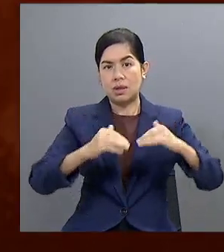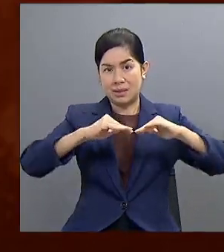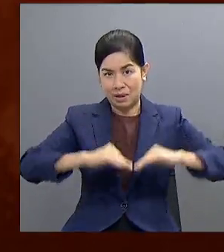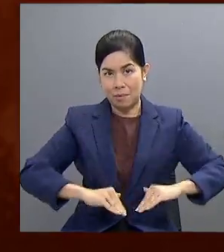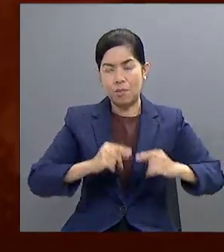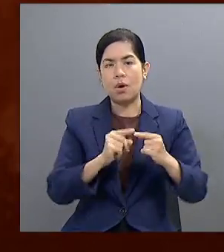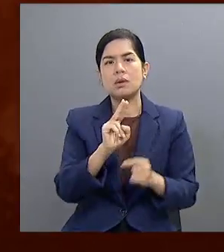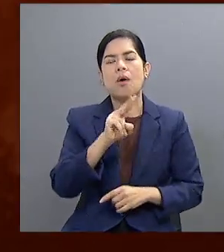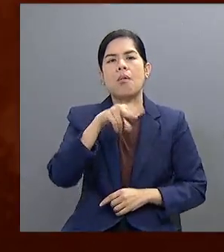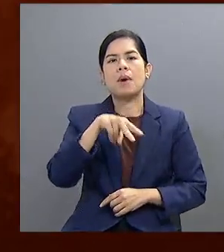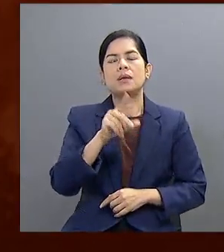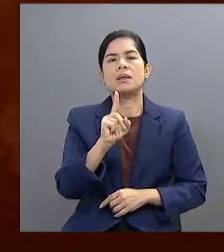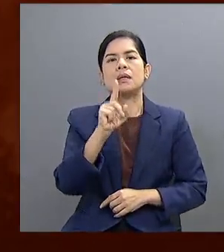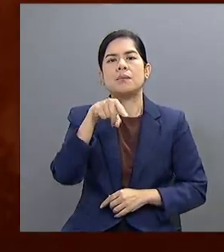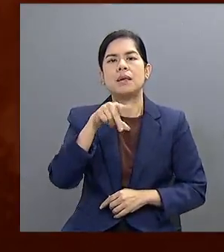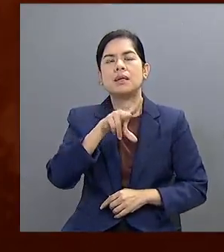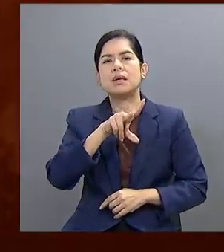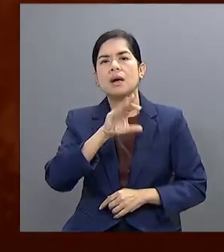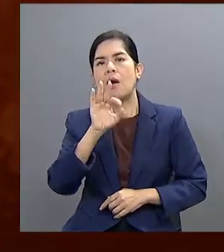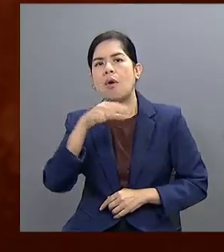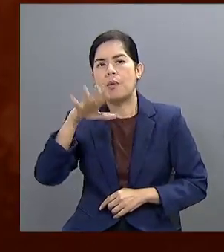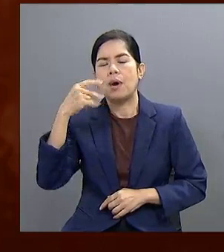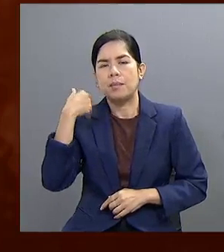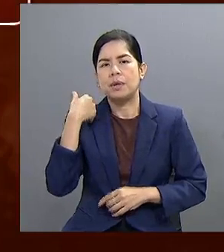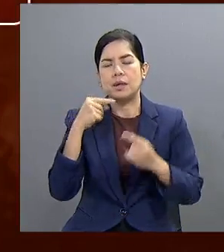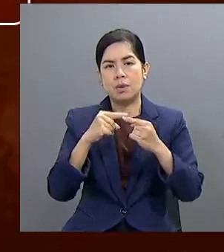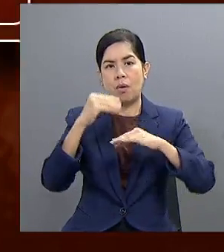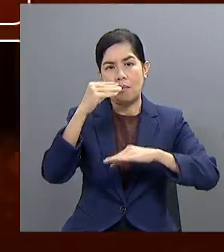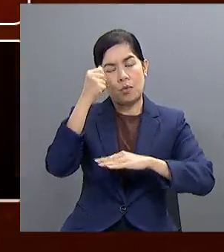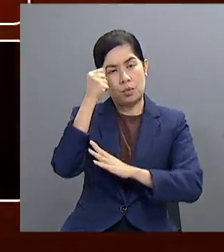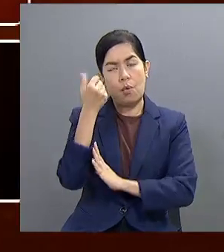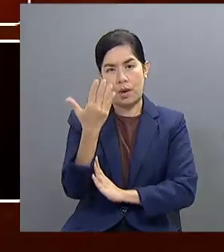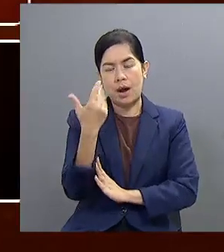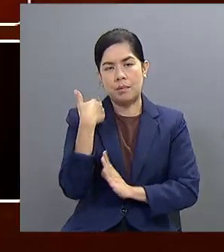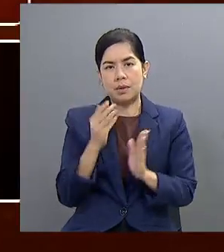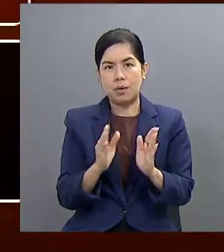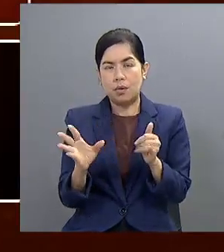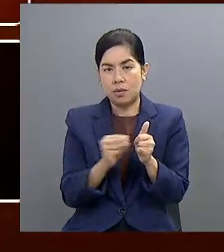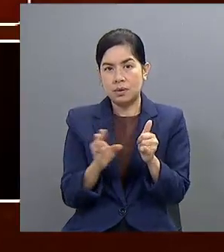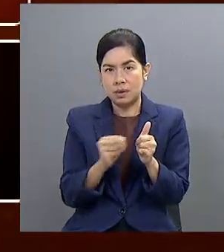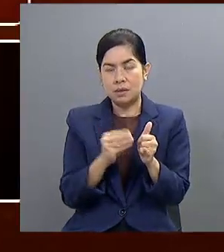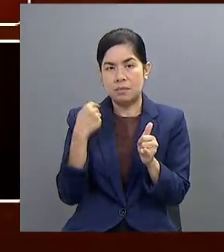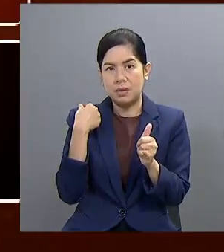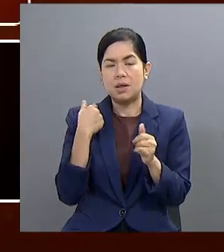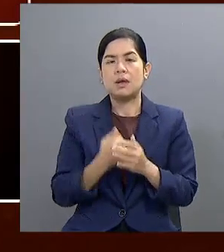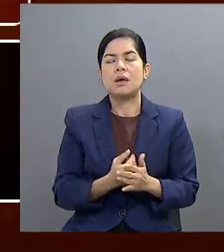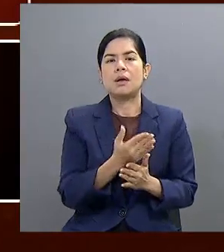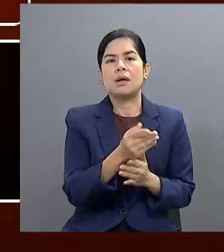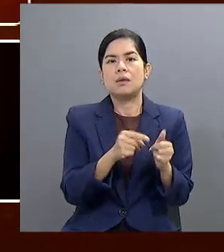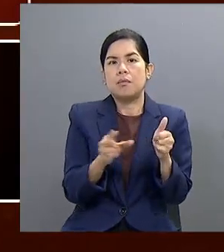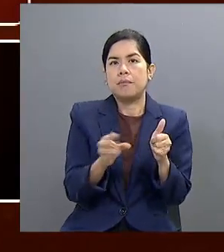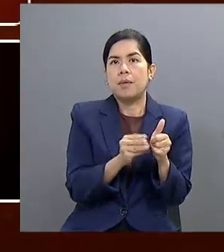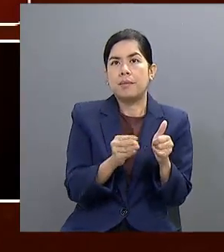1995คนต่อวันในรอบ 5วันที่ผ่านมามีผู้ติดเชื้อสะสมจนทำให้ยอดรวมสะสม